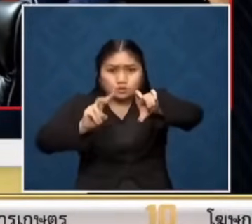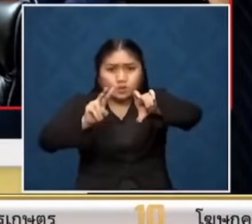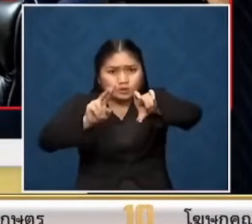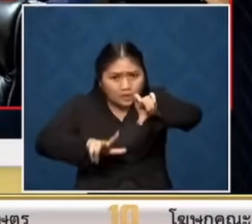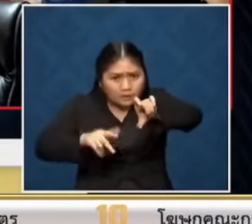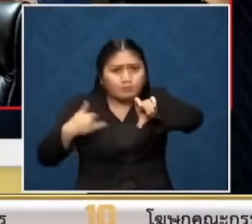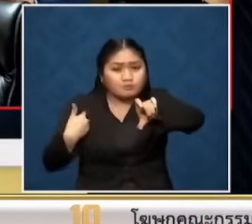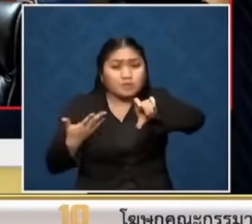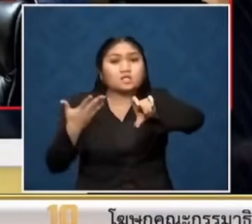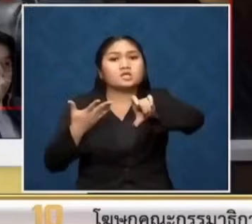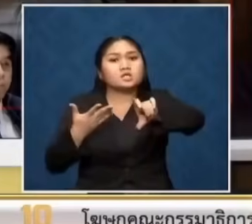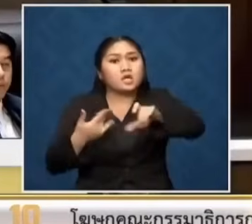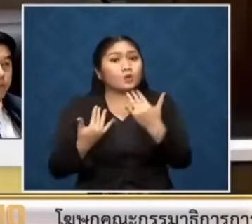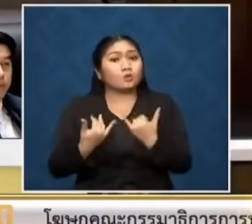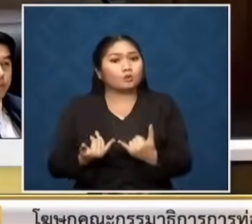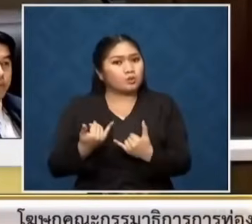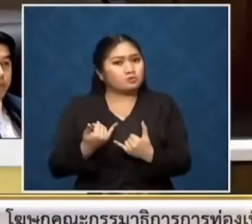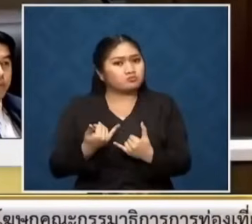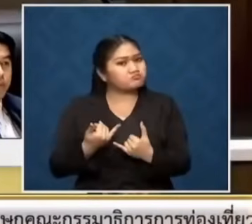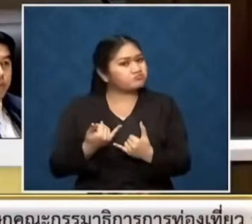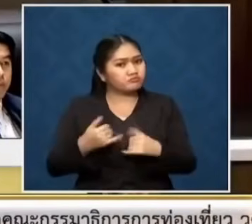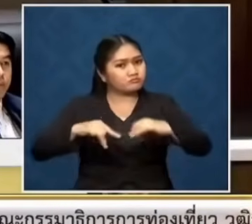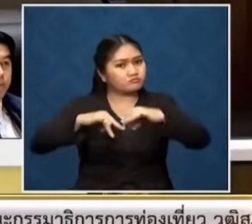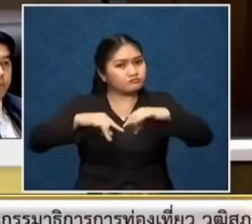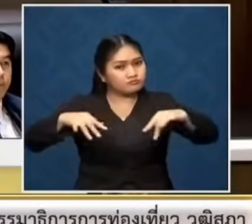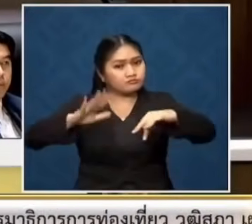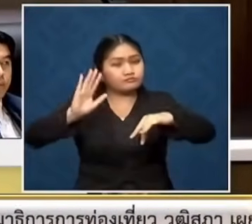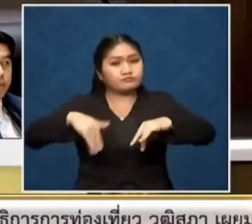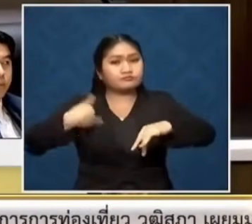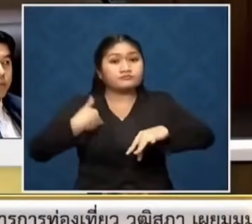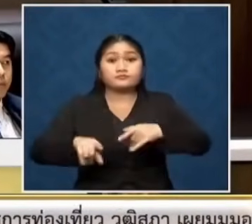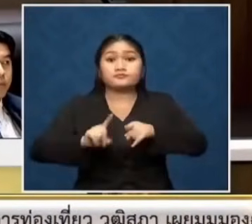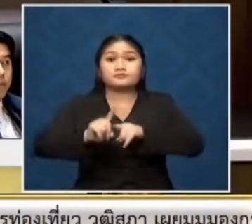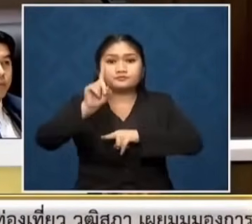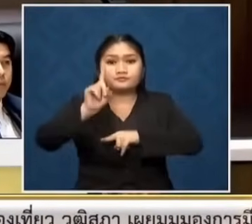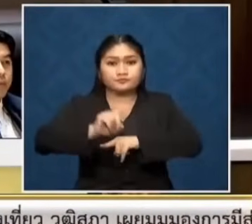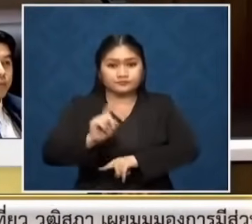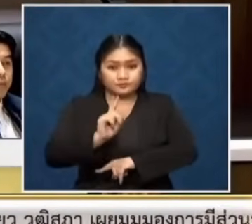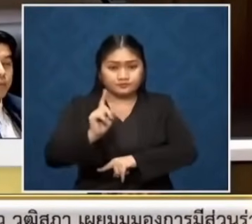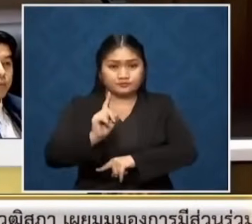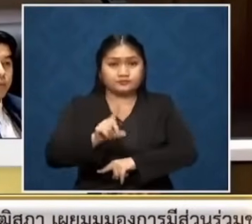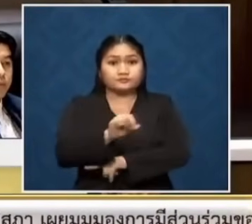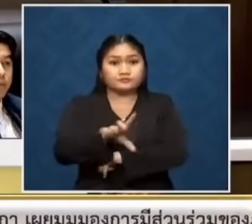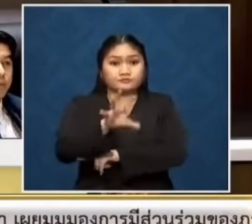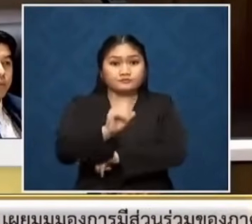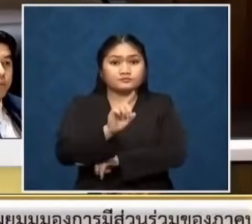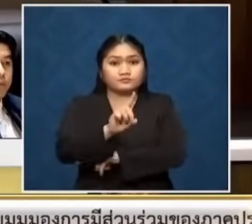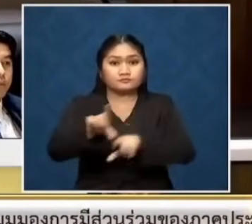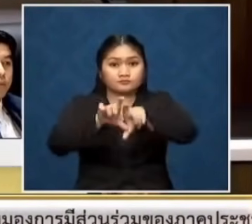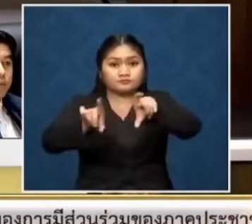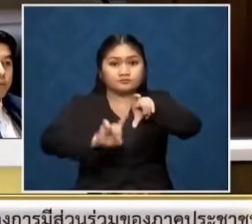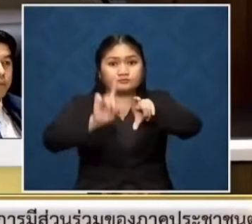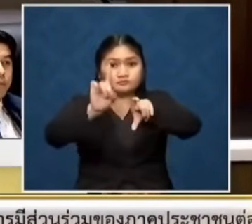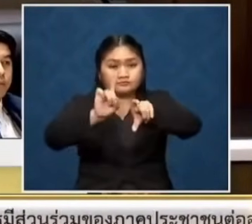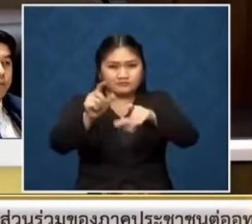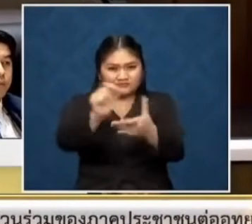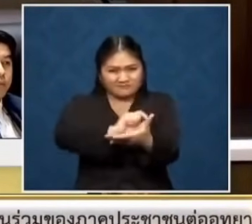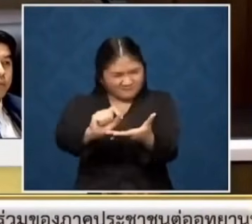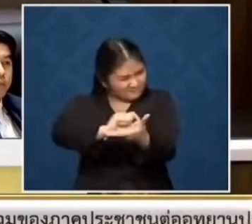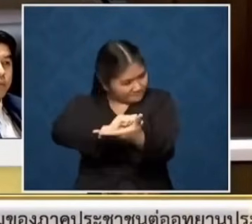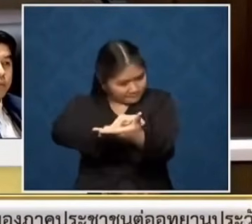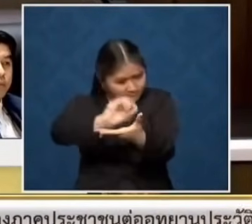จจุบันนั้นเนี่ยเป็นเงื่อนไขที่ยังไม่ถูกบรรลุเงื่อนไขประการที่1ครับท่านประธานในข้อ151วรรค1ได้เขียนไว้ชัดนะ